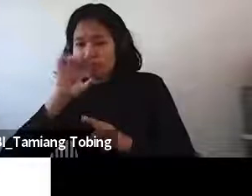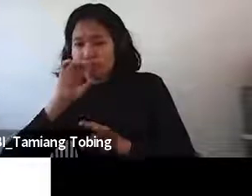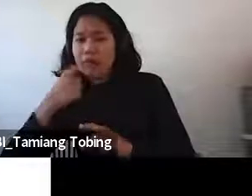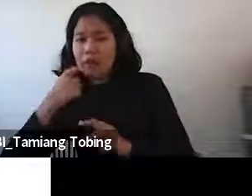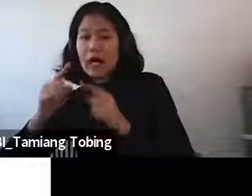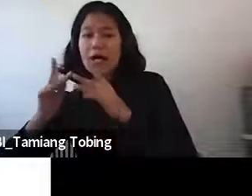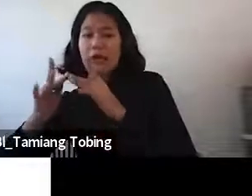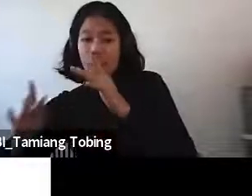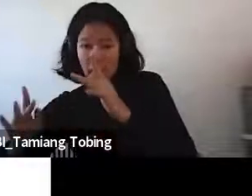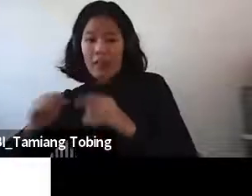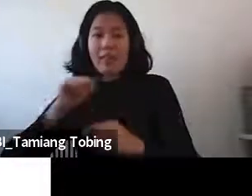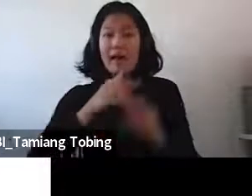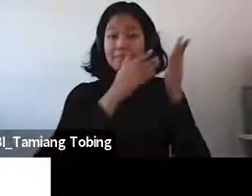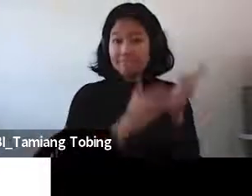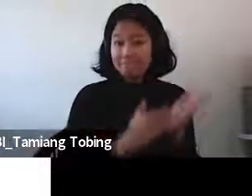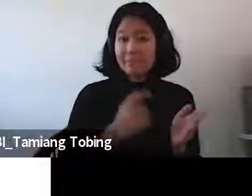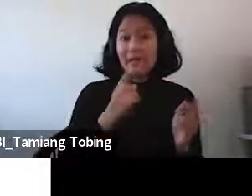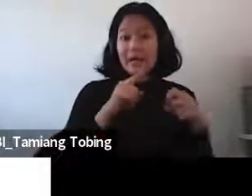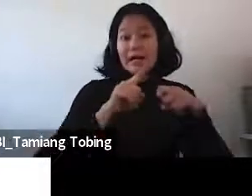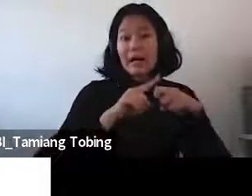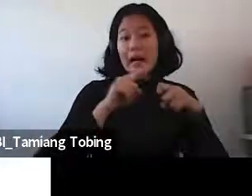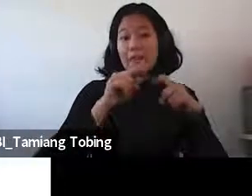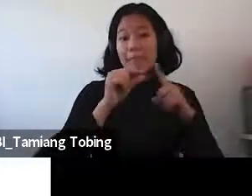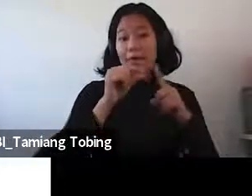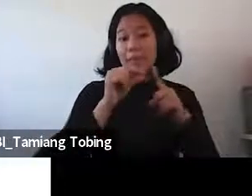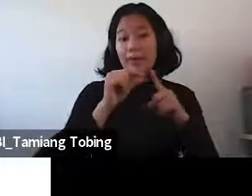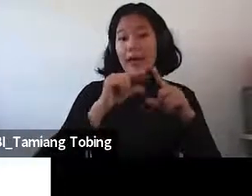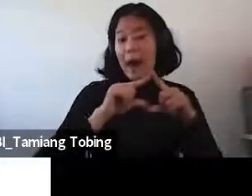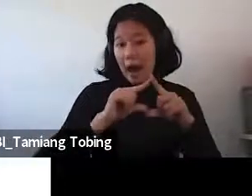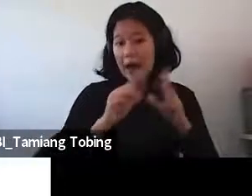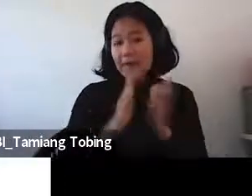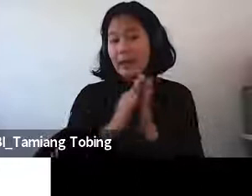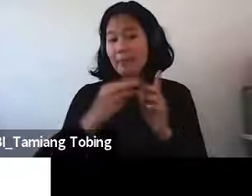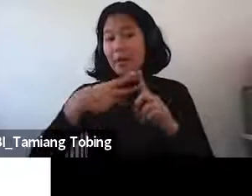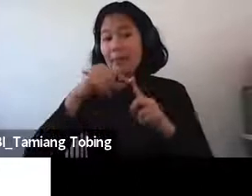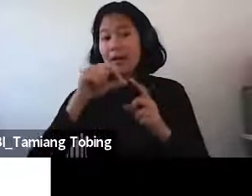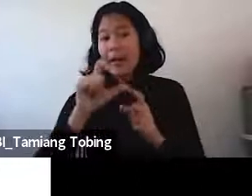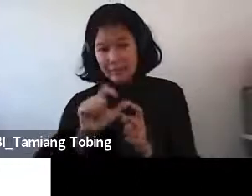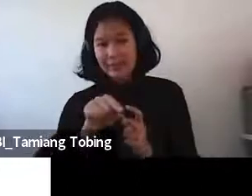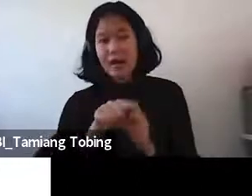Nah, menurut data dari KPPPA dan BPS itu